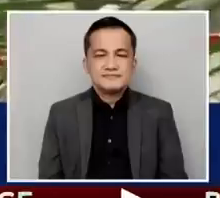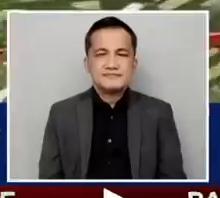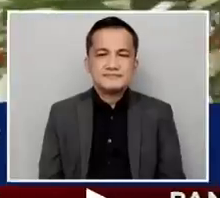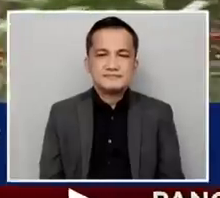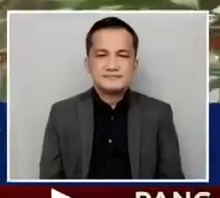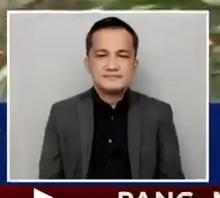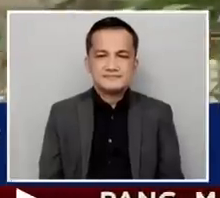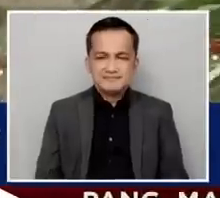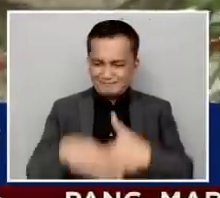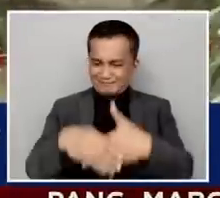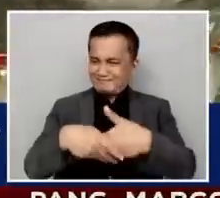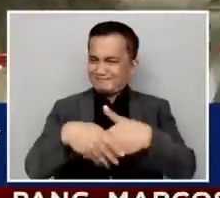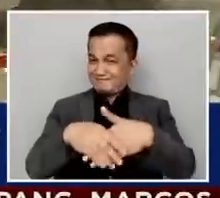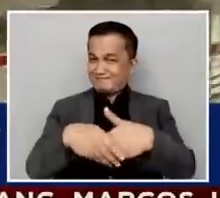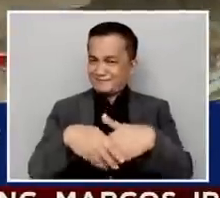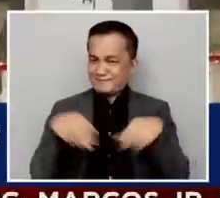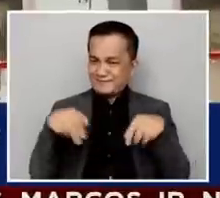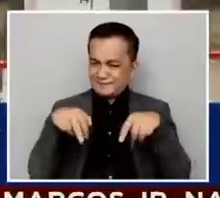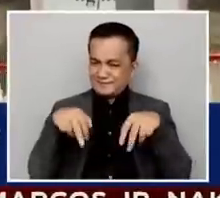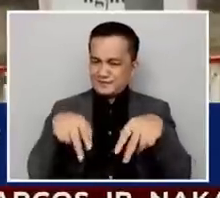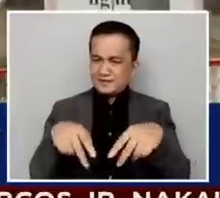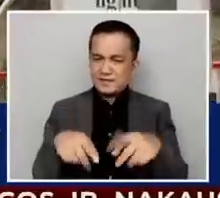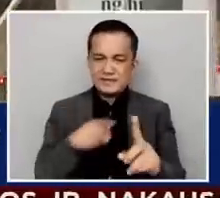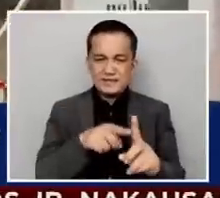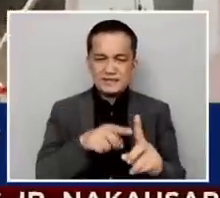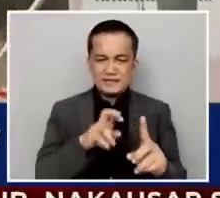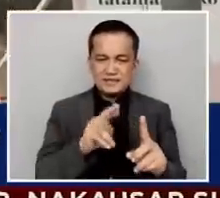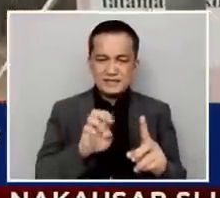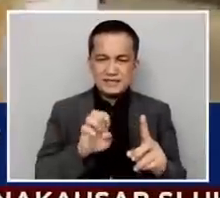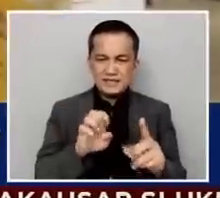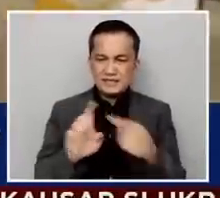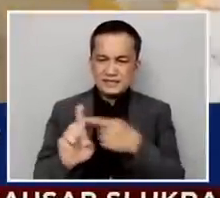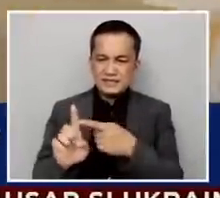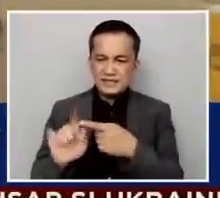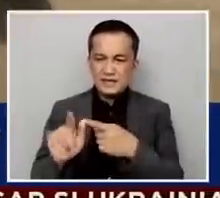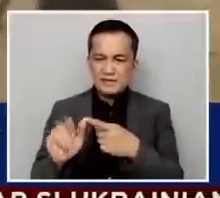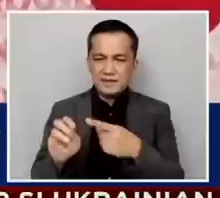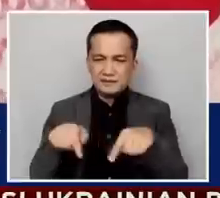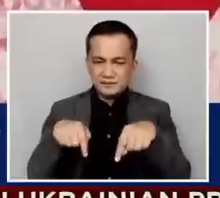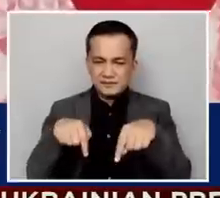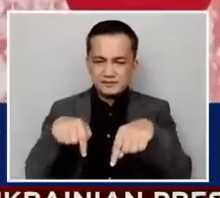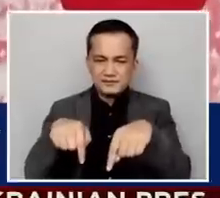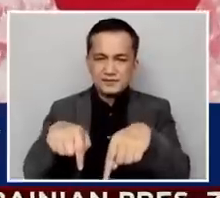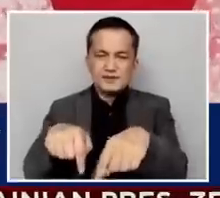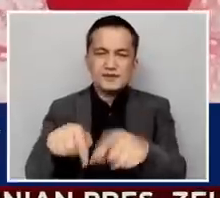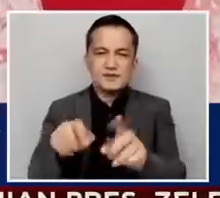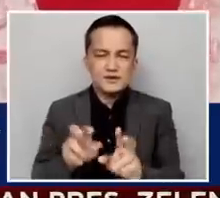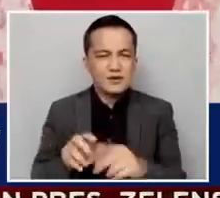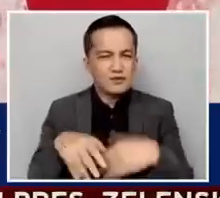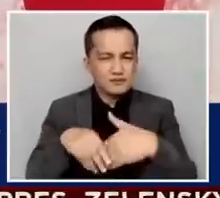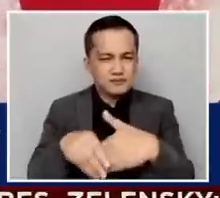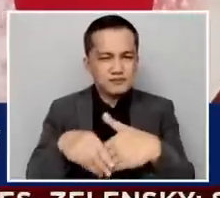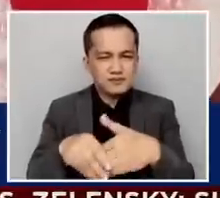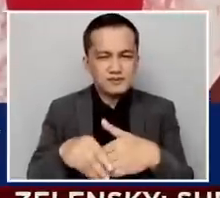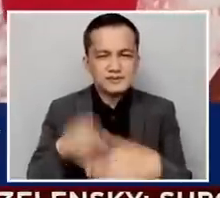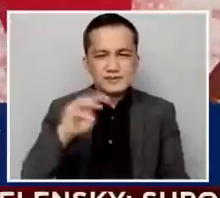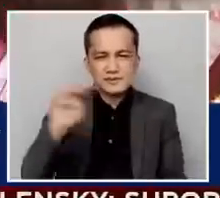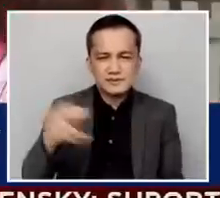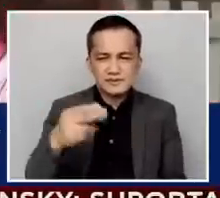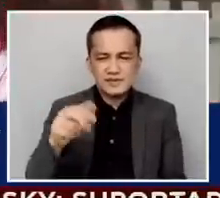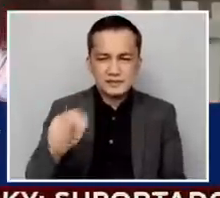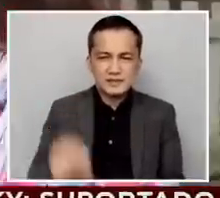Holding hands while walking ang mag-asawang si Rene at Alma habang namamasyal sa Mehan Garden sa Maynila. Masaya, lalo na sa